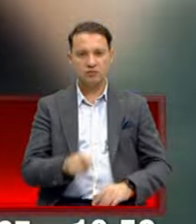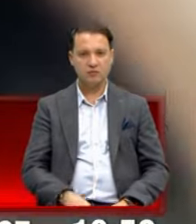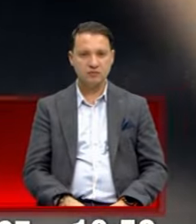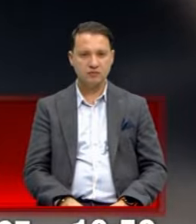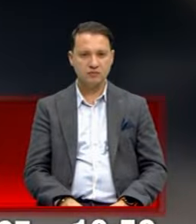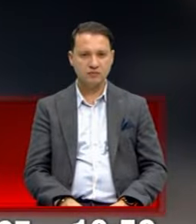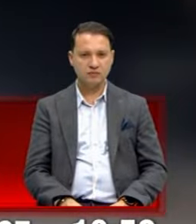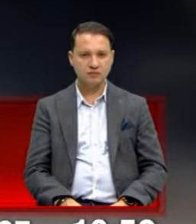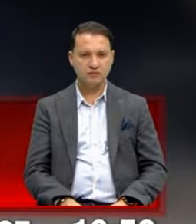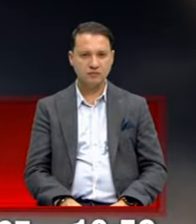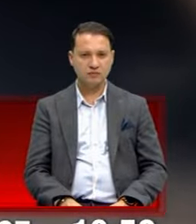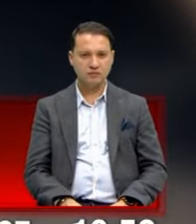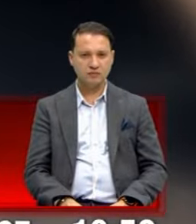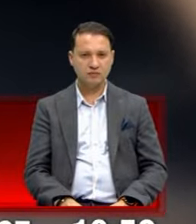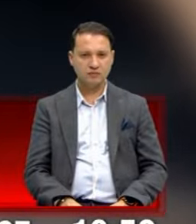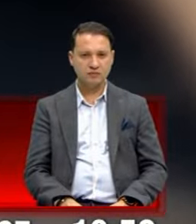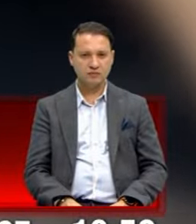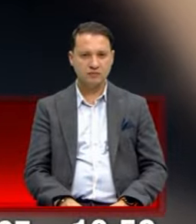etti.